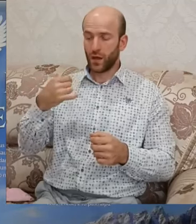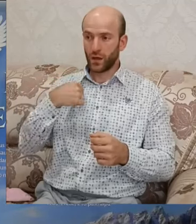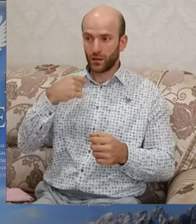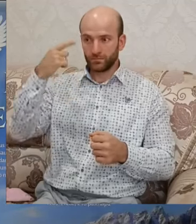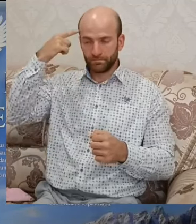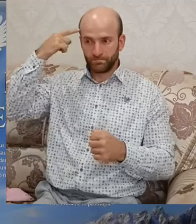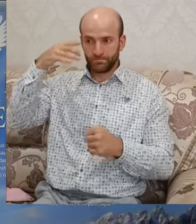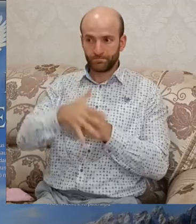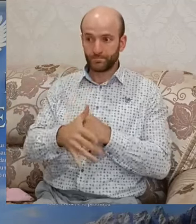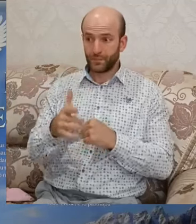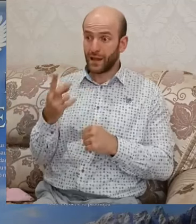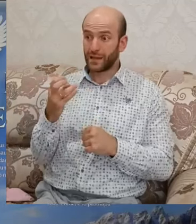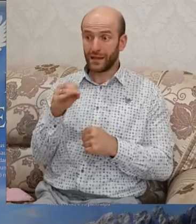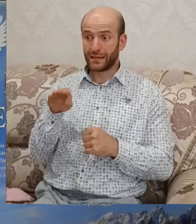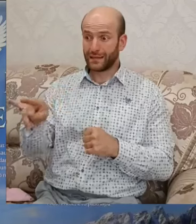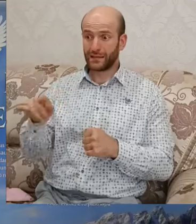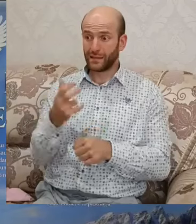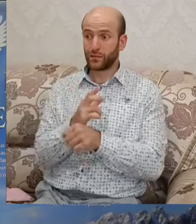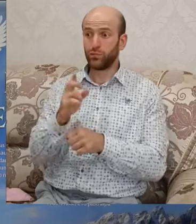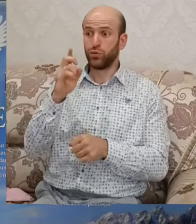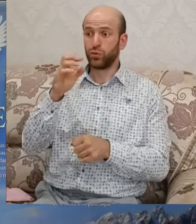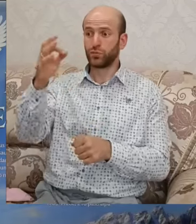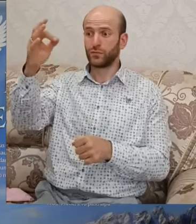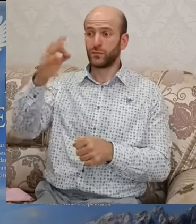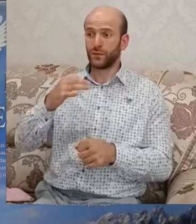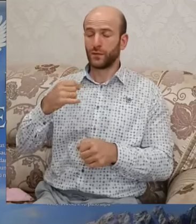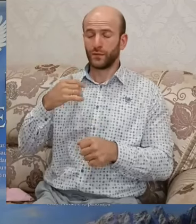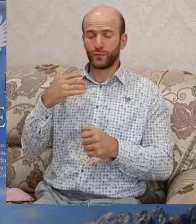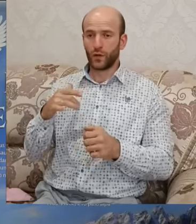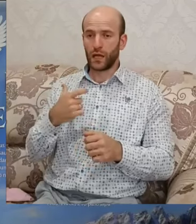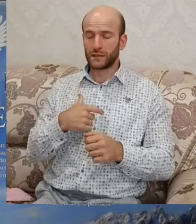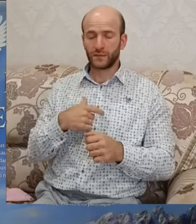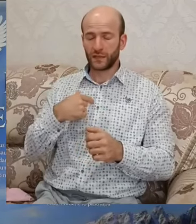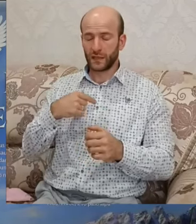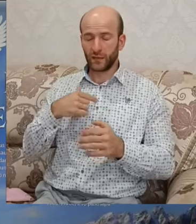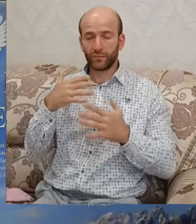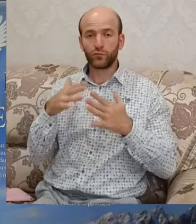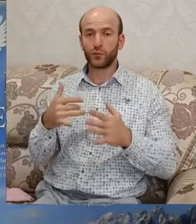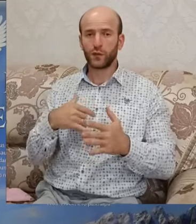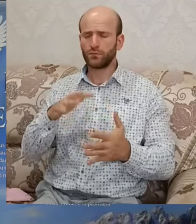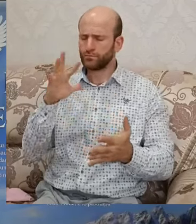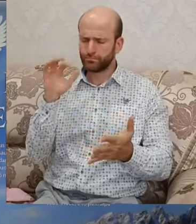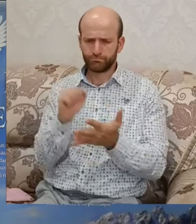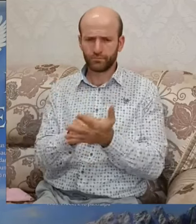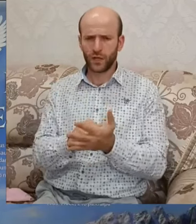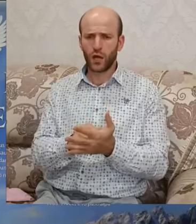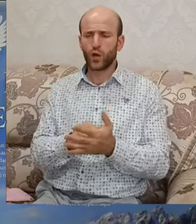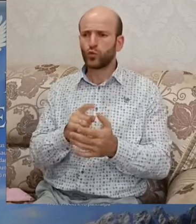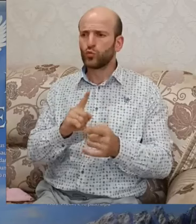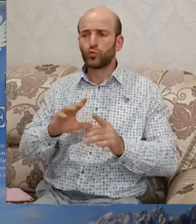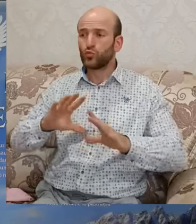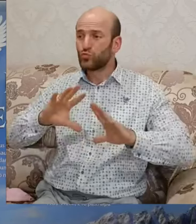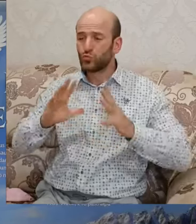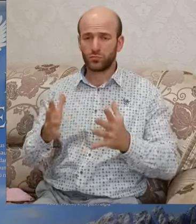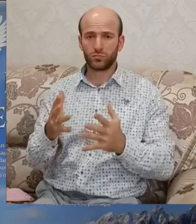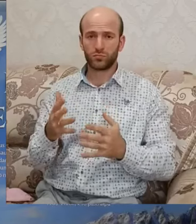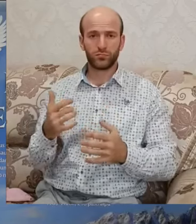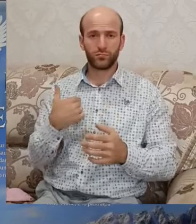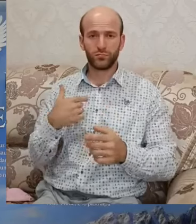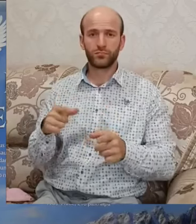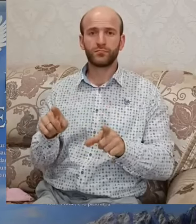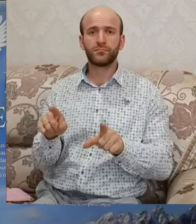tikrųjų priėmiau sprendimą. И в тот момент я воистину принял решение. Kas be būtų, что не случилось бы, į tarnavimą